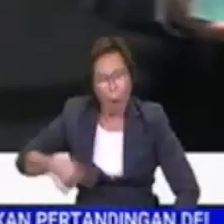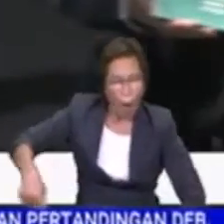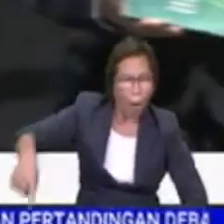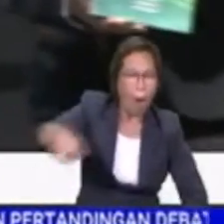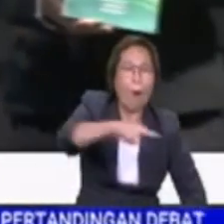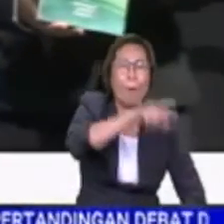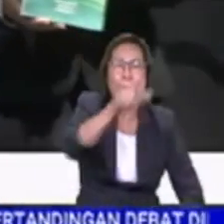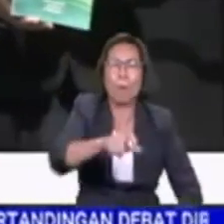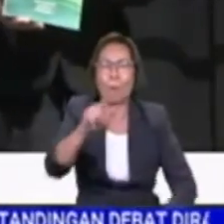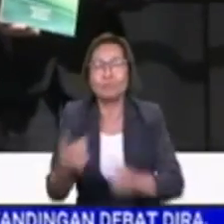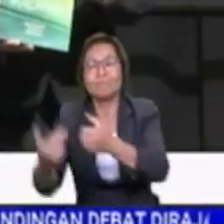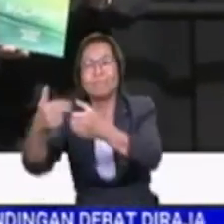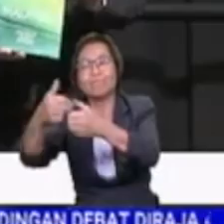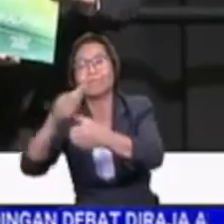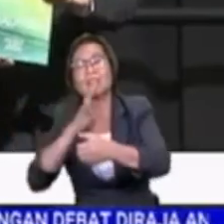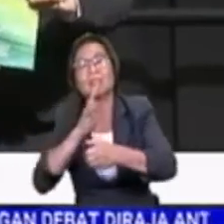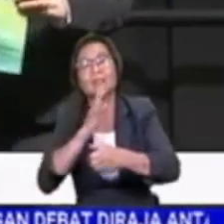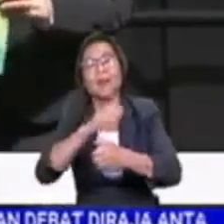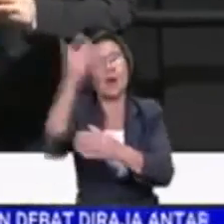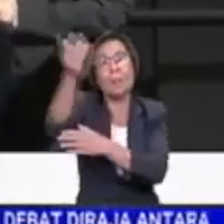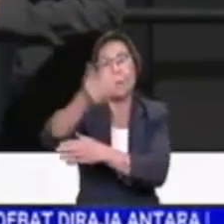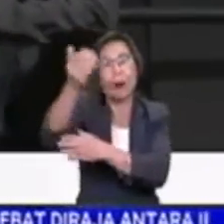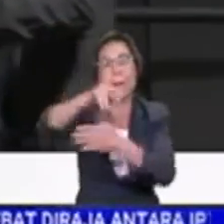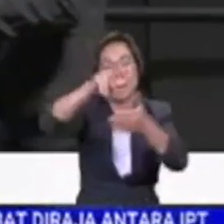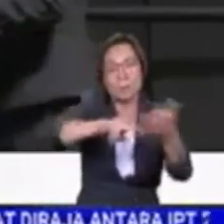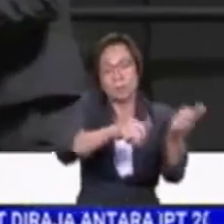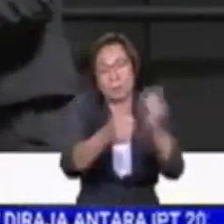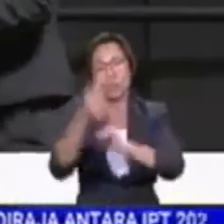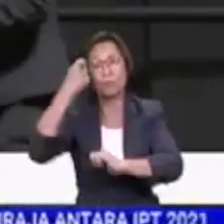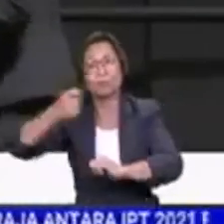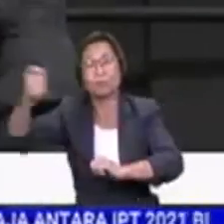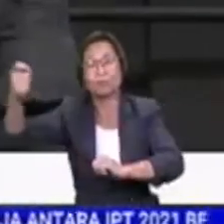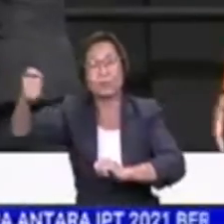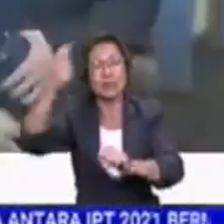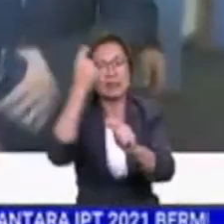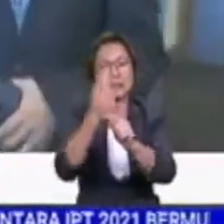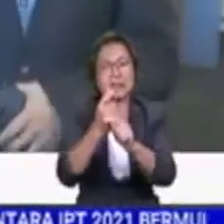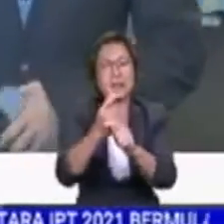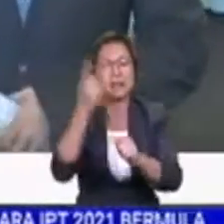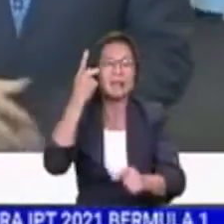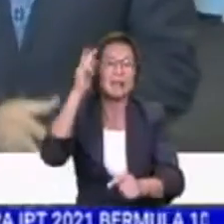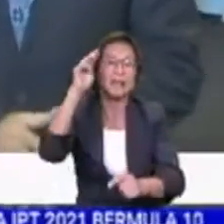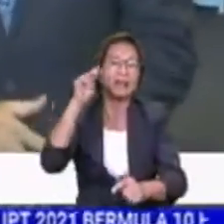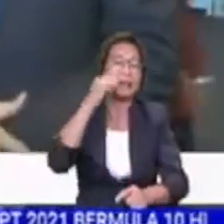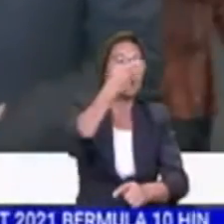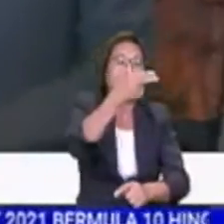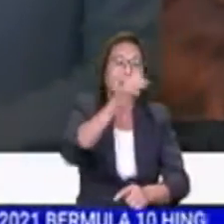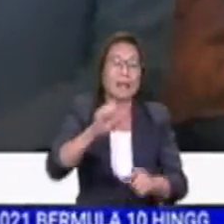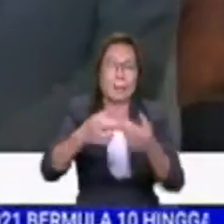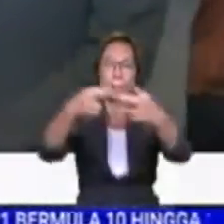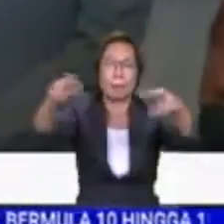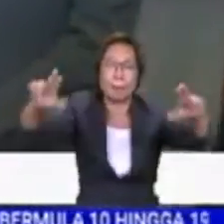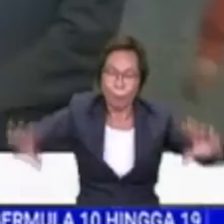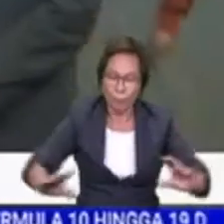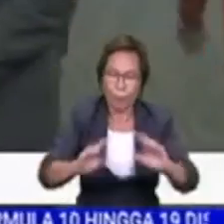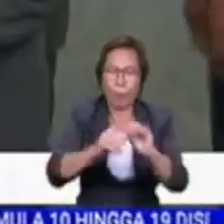pihak terlibat. Beliau berkata demikian menerusi teks ucapan yang dibacakan oleh Setiausaha Tetap Kementeriannya, Hi Chang Ki, pada perasmian